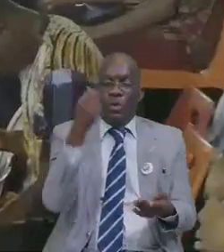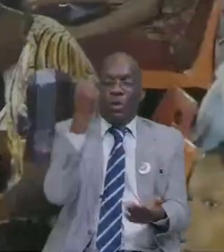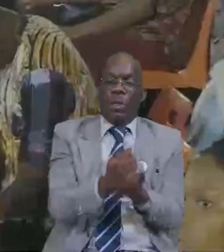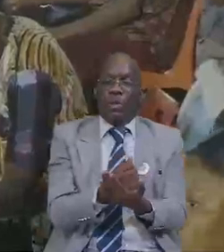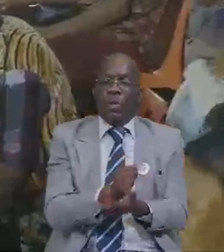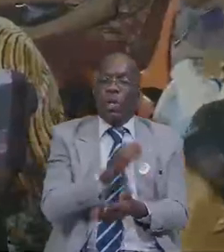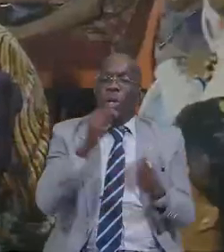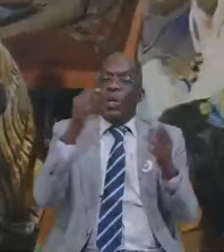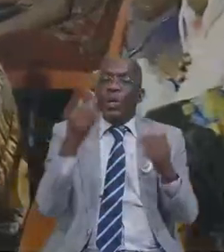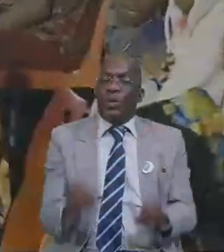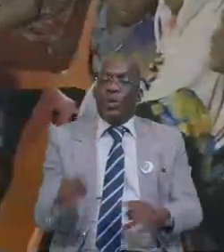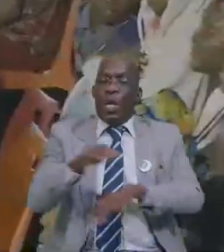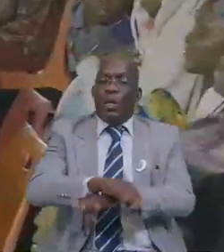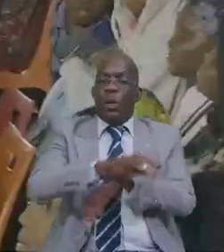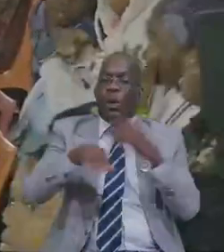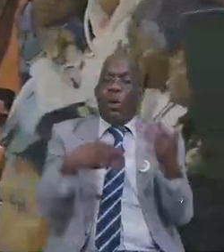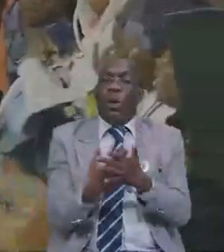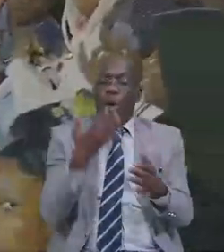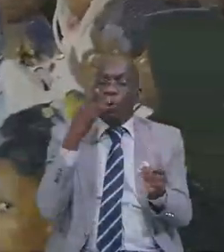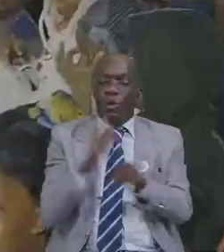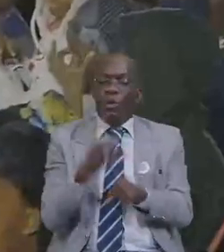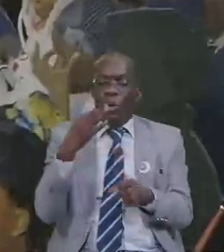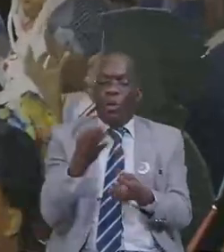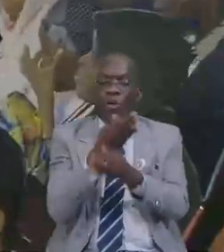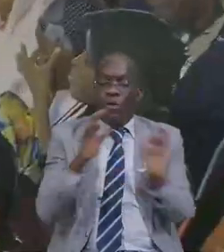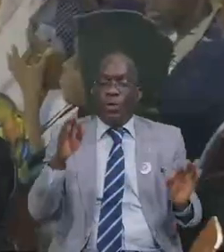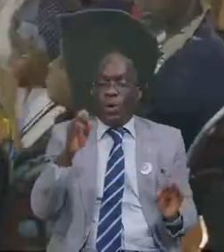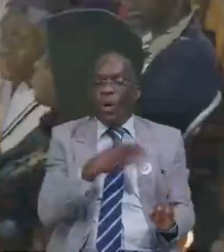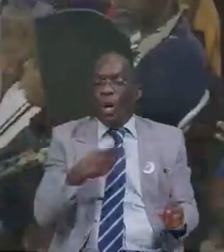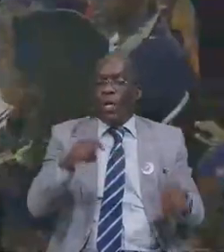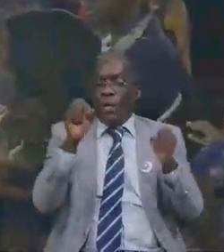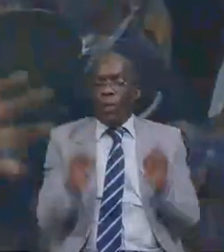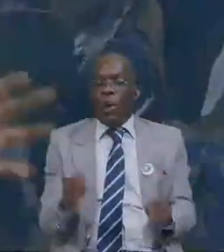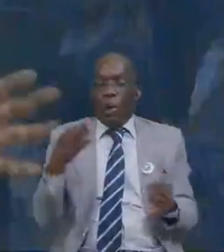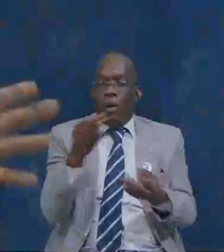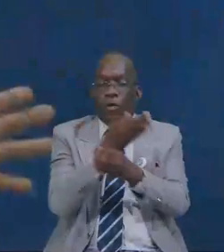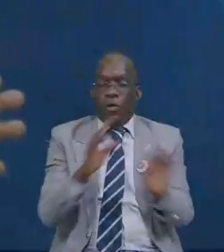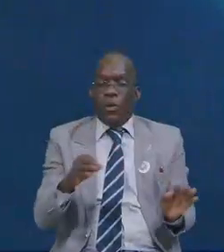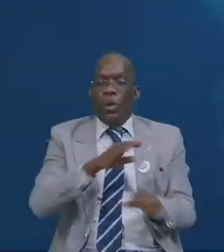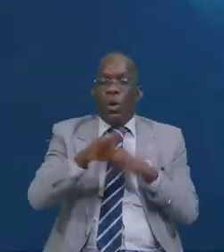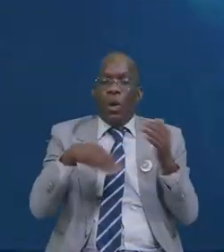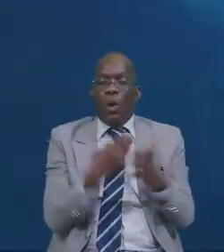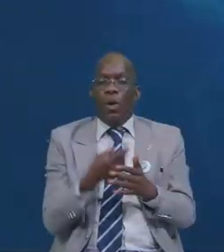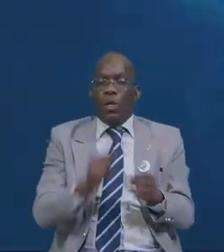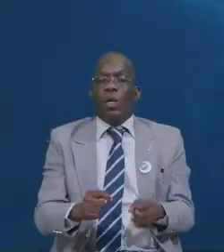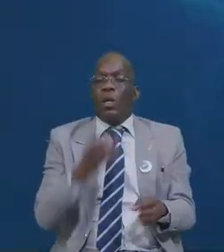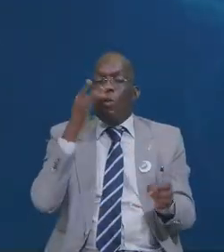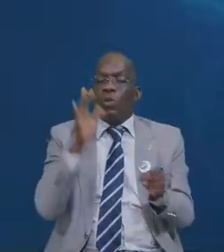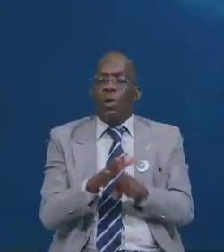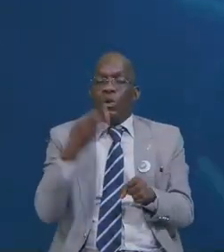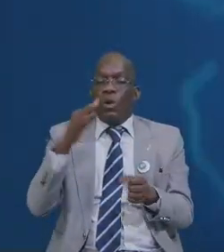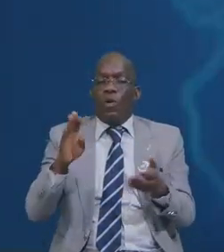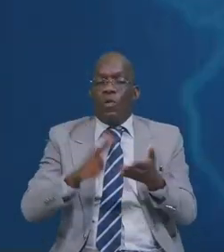soir, toutes les promesses de libération et la puissance pour la libération, toutes les promesses pour le